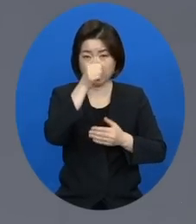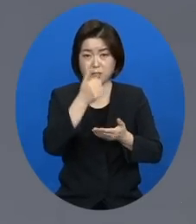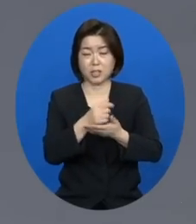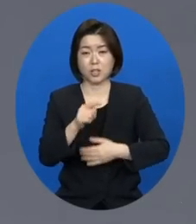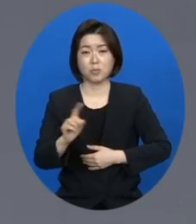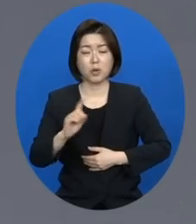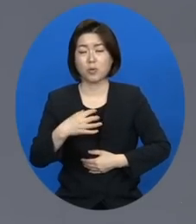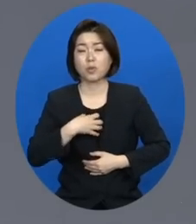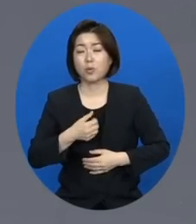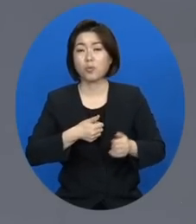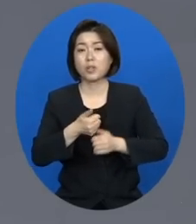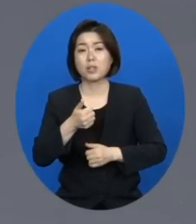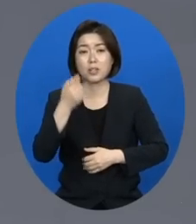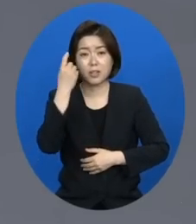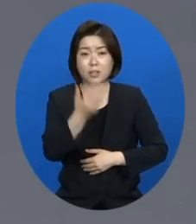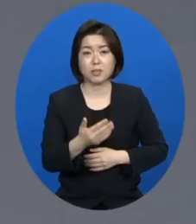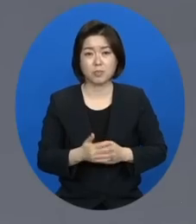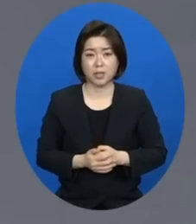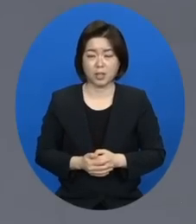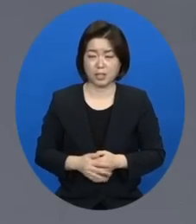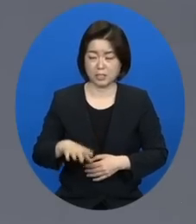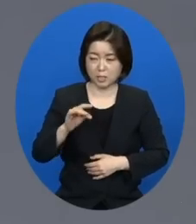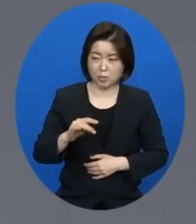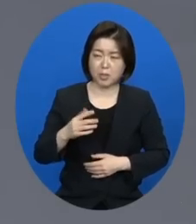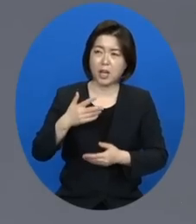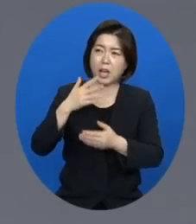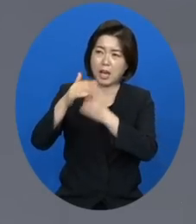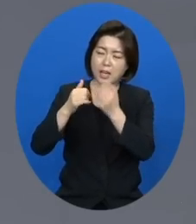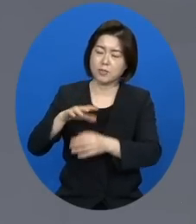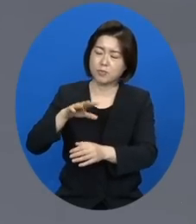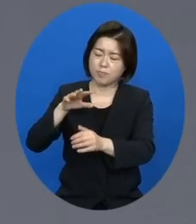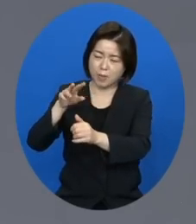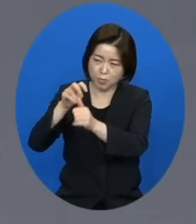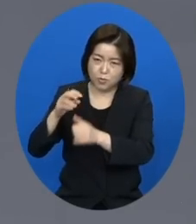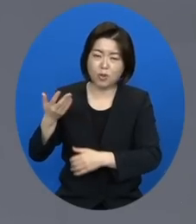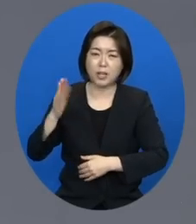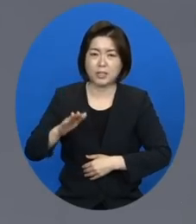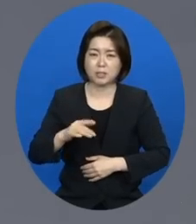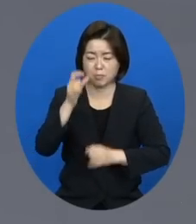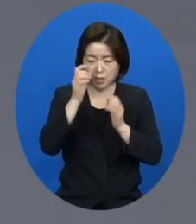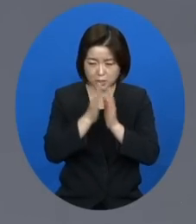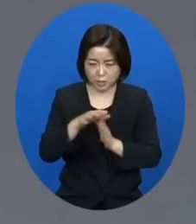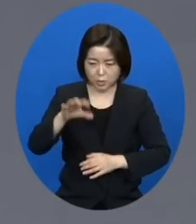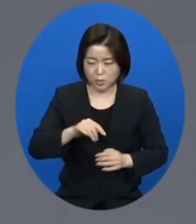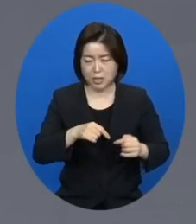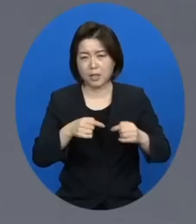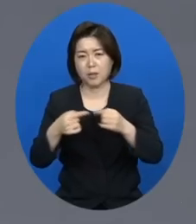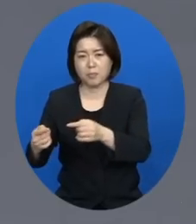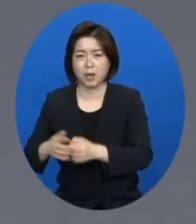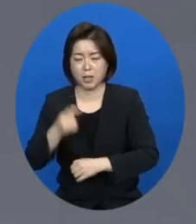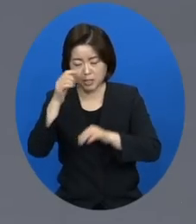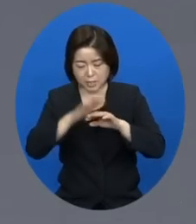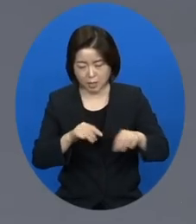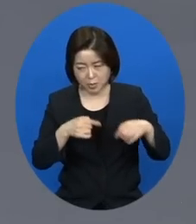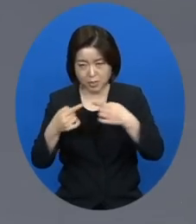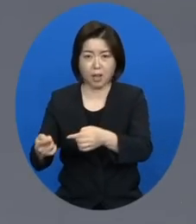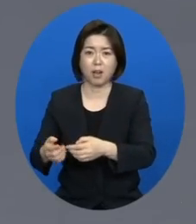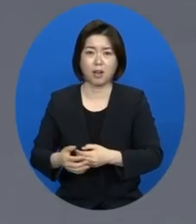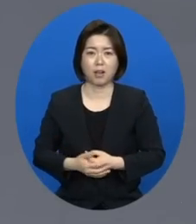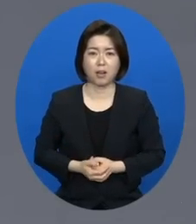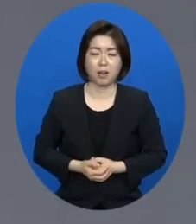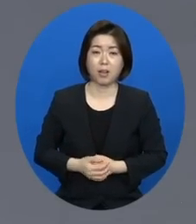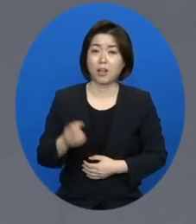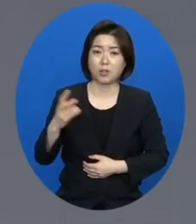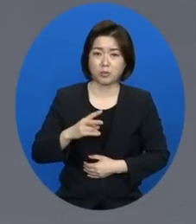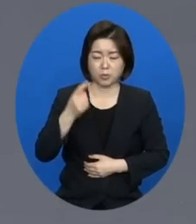위기를 이기셨습니까? 물었을 때 처음에 하나님도 원망했지만 기도의 자리로 나오게 하시더래요. 예배의 자리로 나오게 하시더래요.